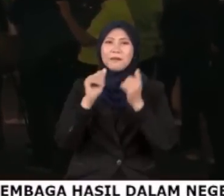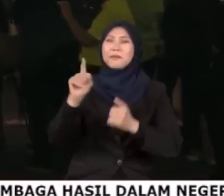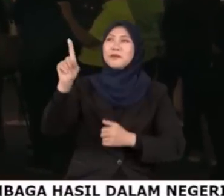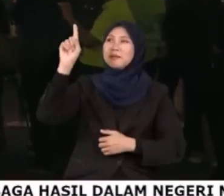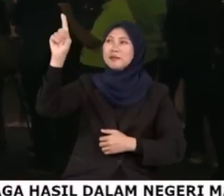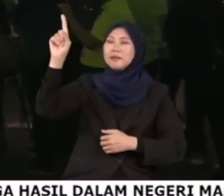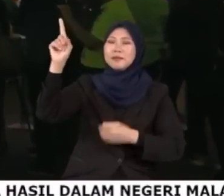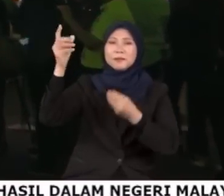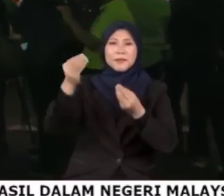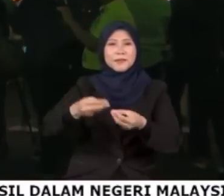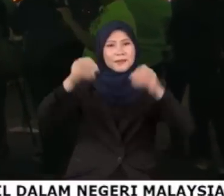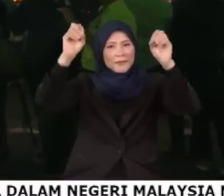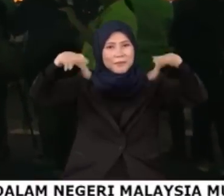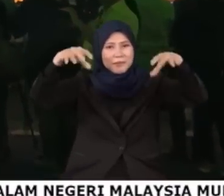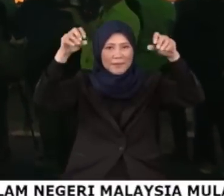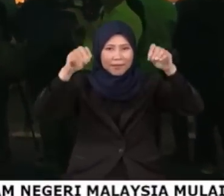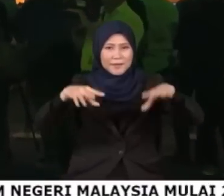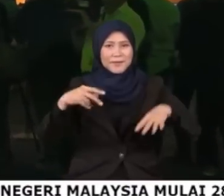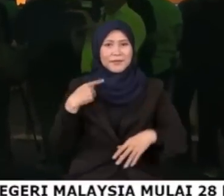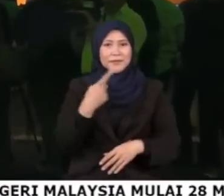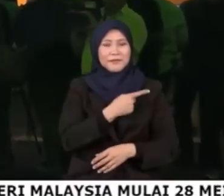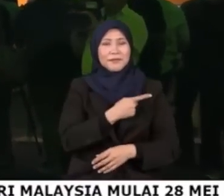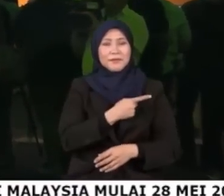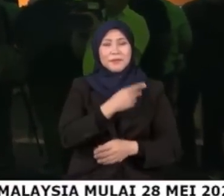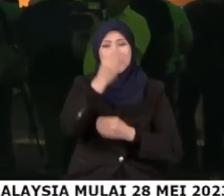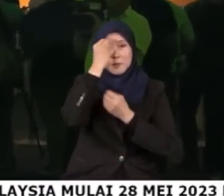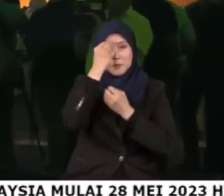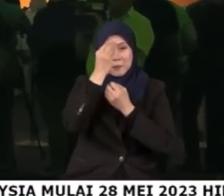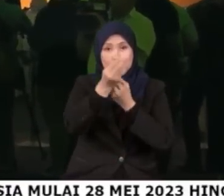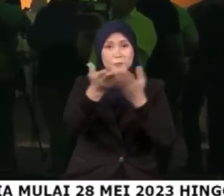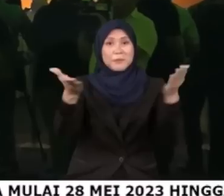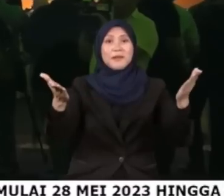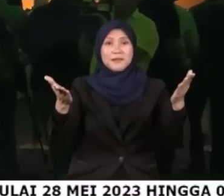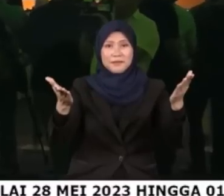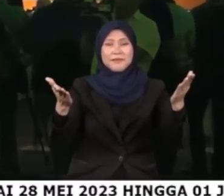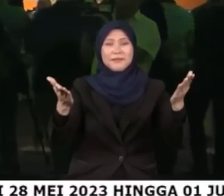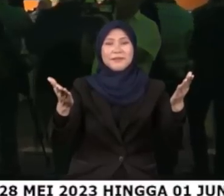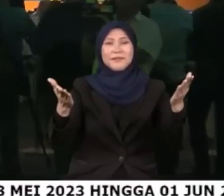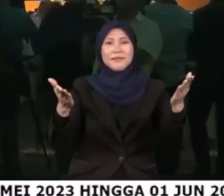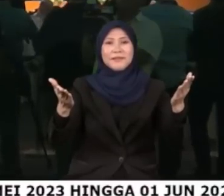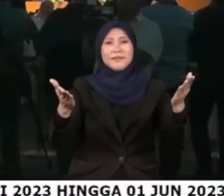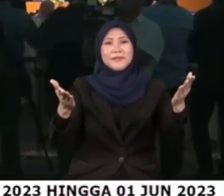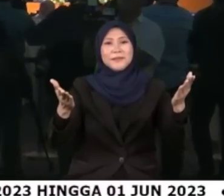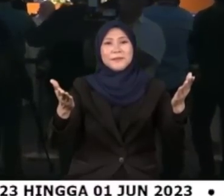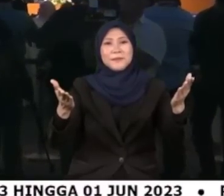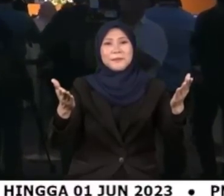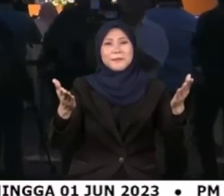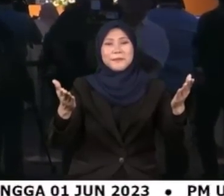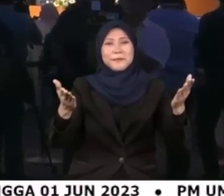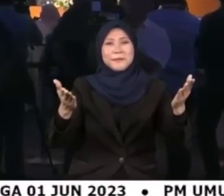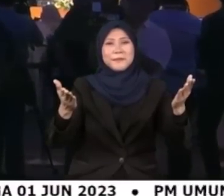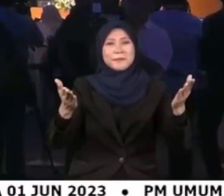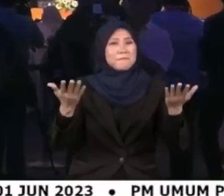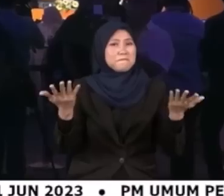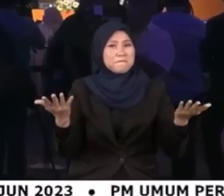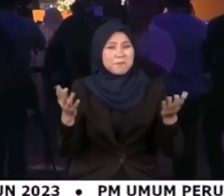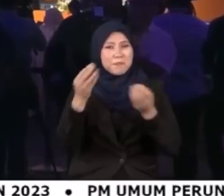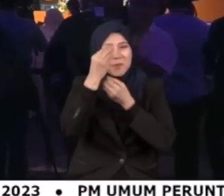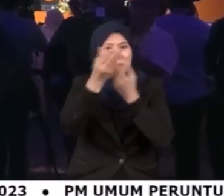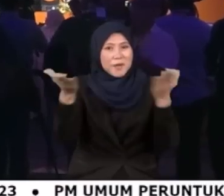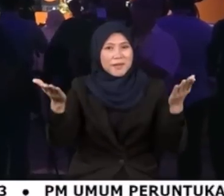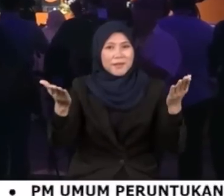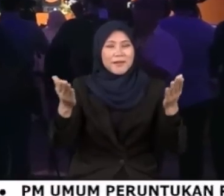memberi keberkatan kepada kita pada suatu pengumuman kecil yang saya diminta untuk umumkan yaitu tentang